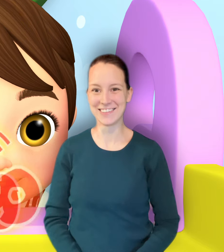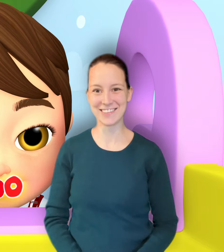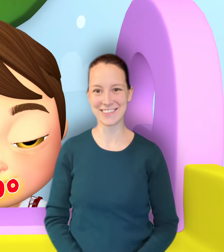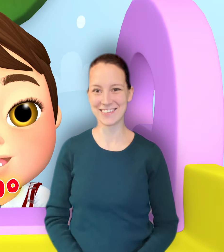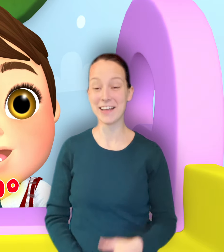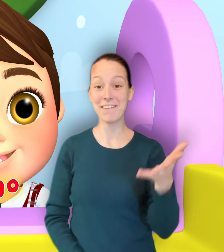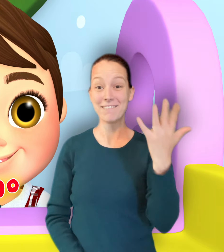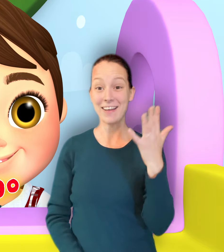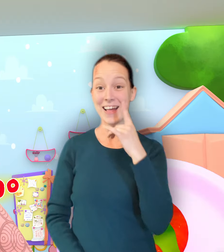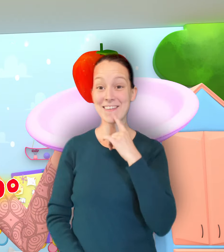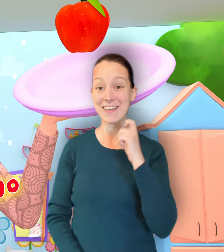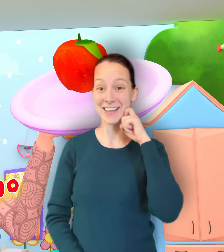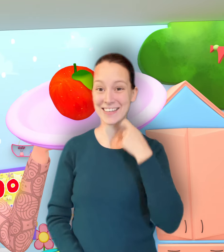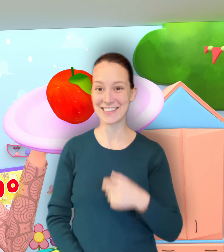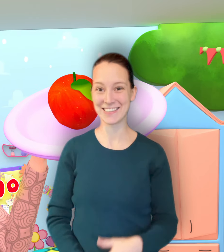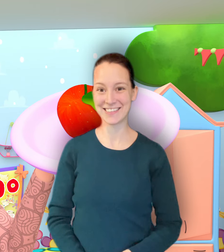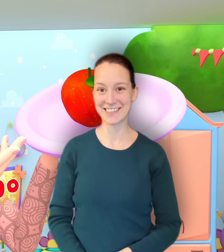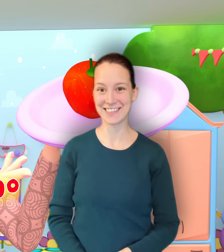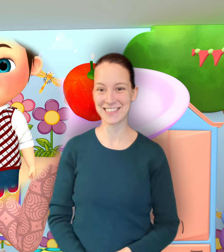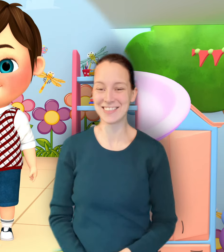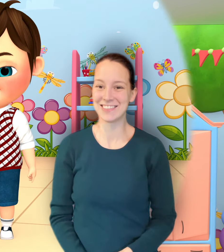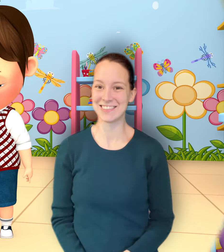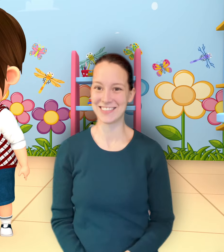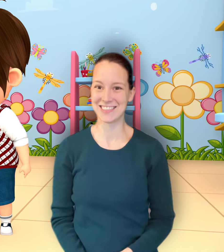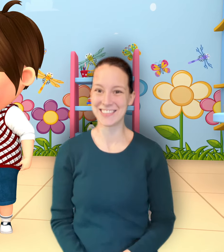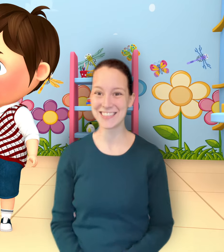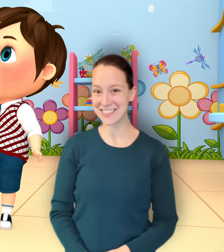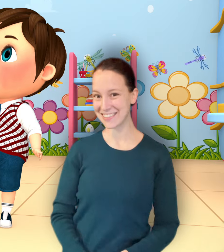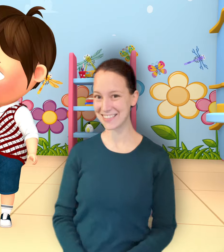終わり5つの赤いりんご